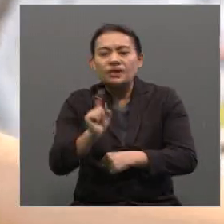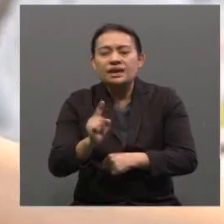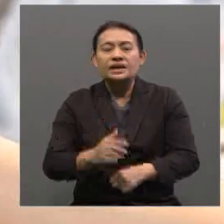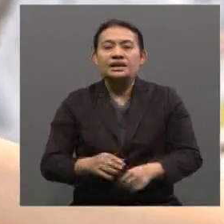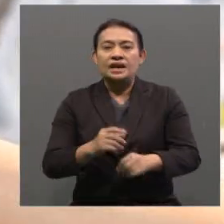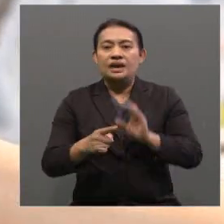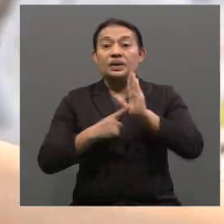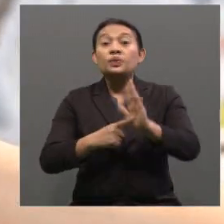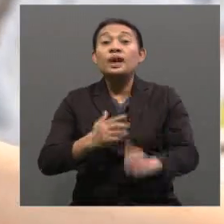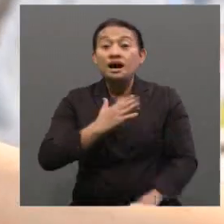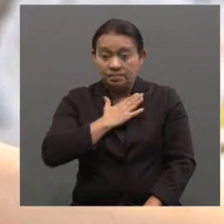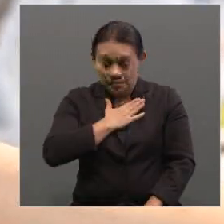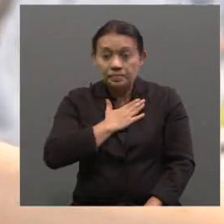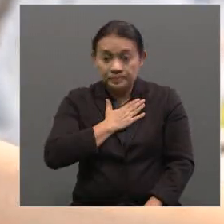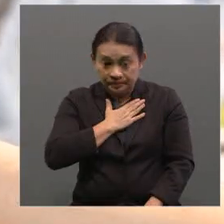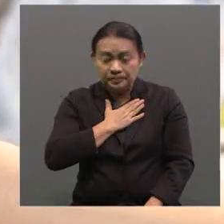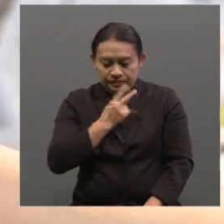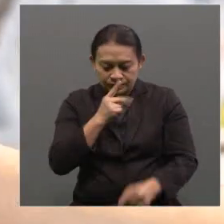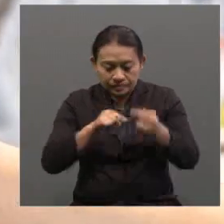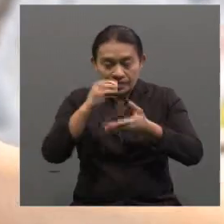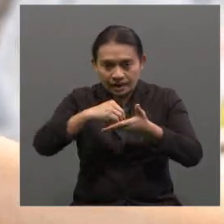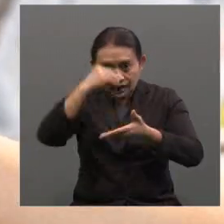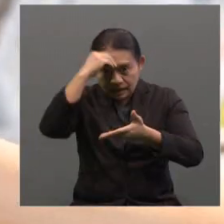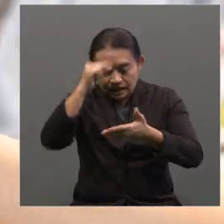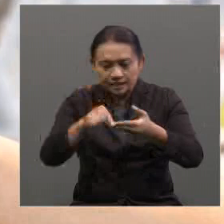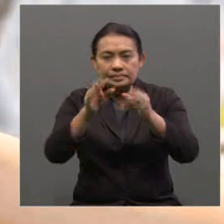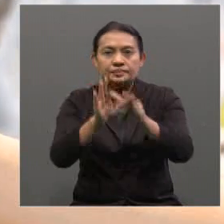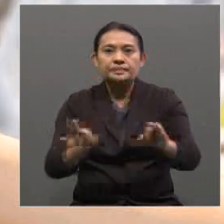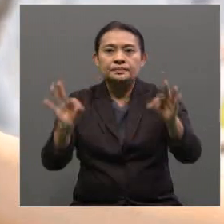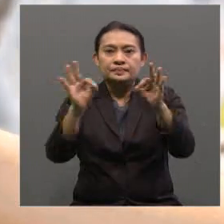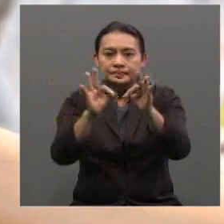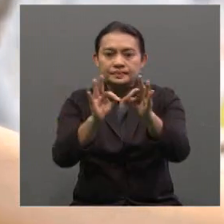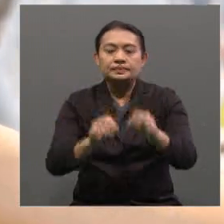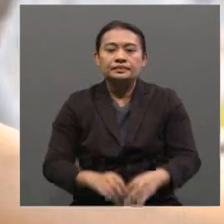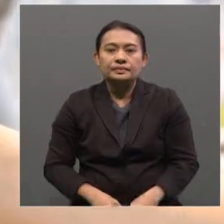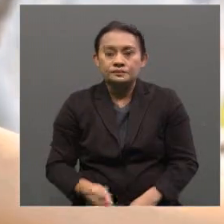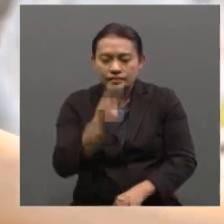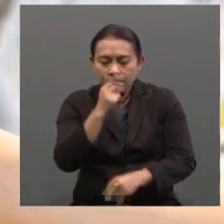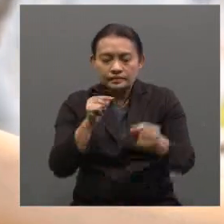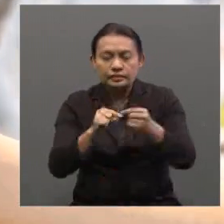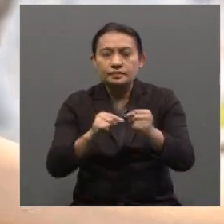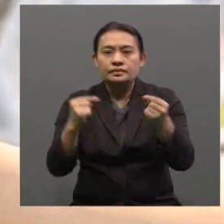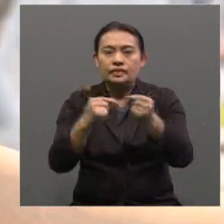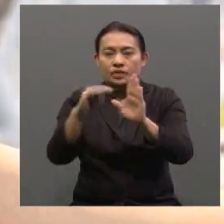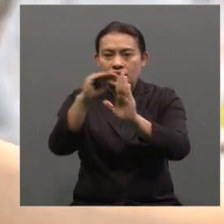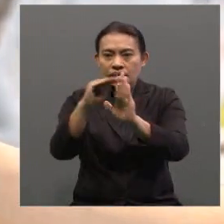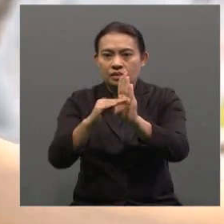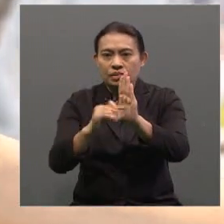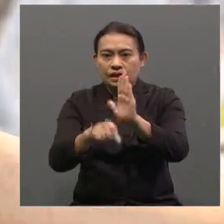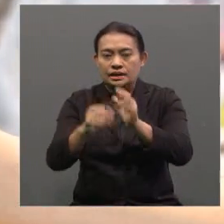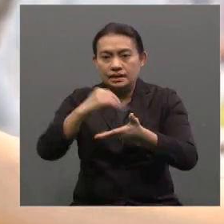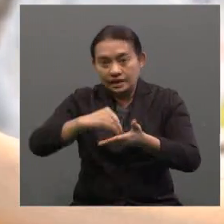มนะครับก็เหมือนผมก็จะมองเรื่องการศึกษาเป็นเรื่องสำคัญที่สุดก็คือจะมองนโยบายแบบของการศึกษา